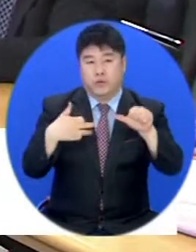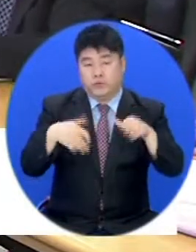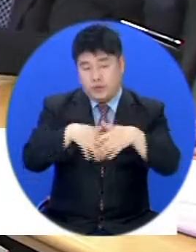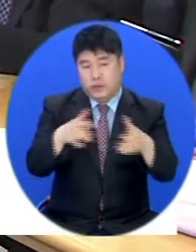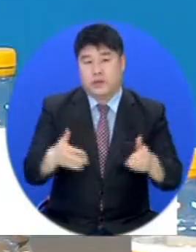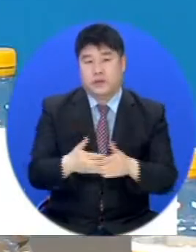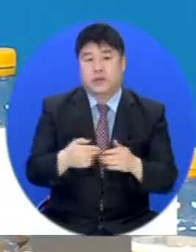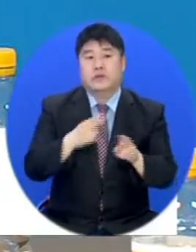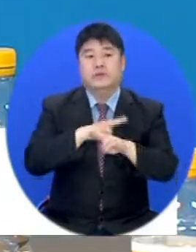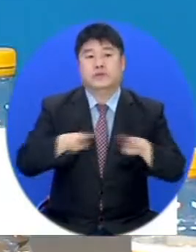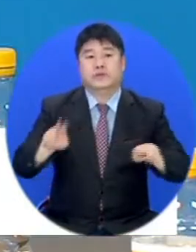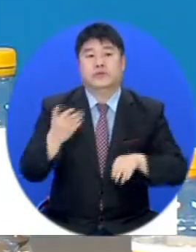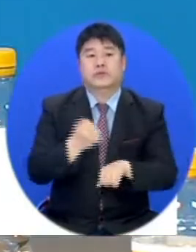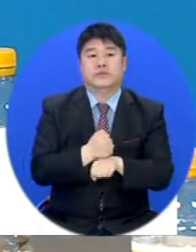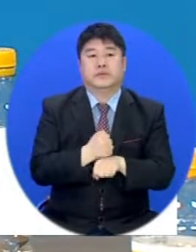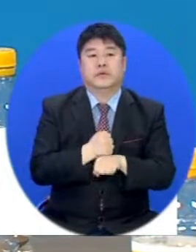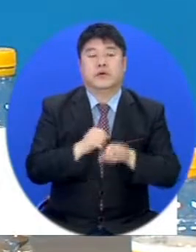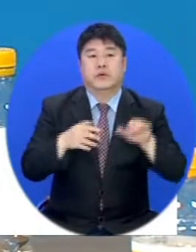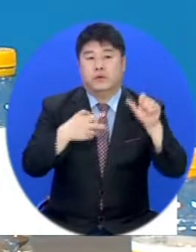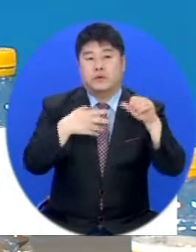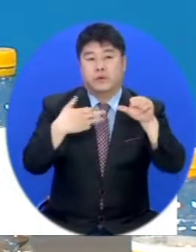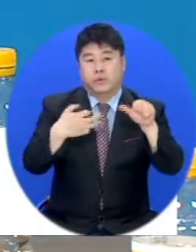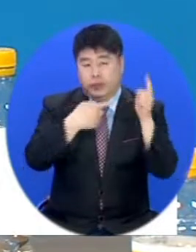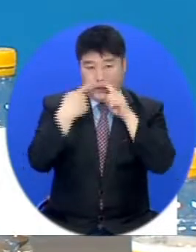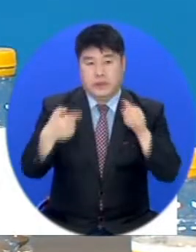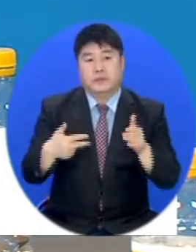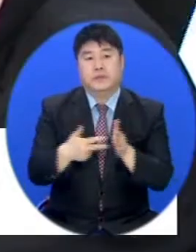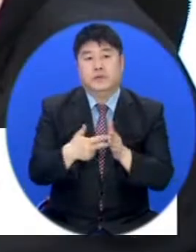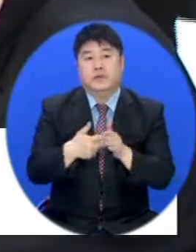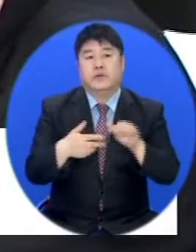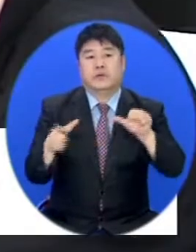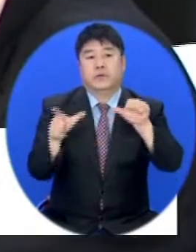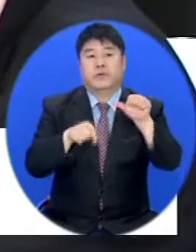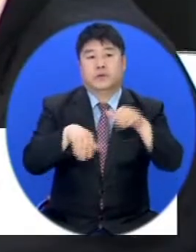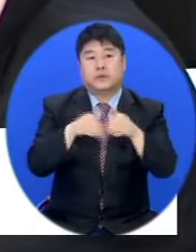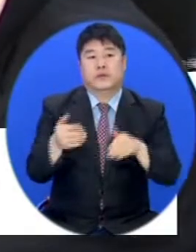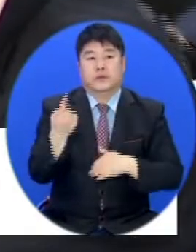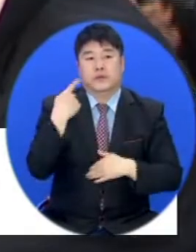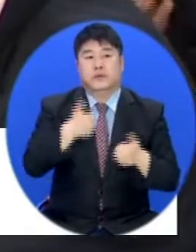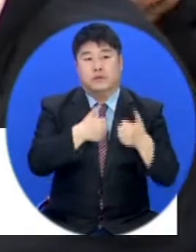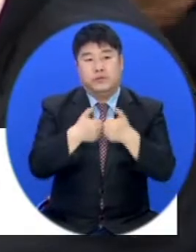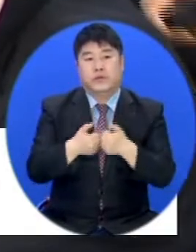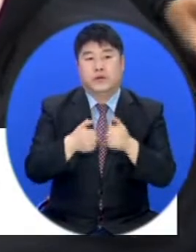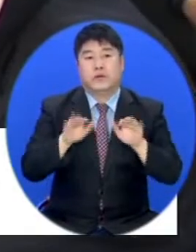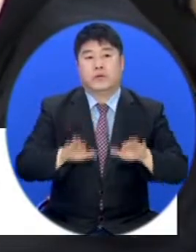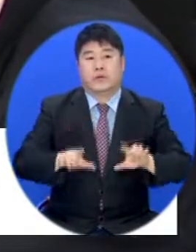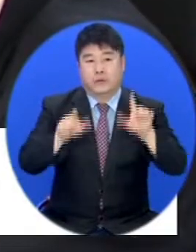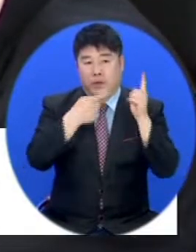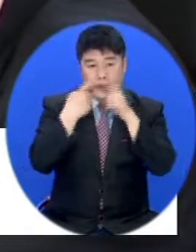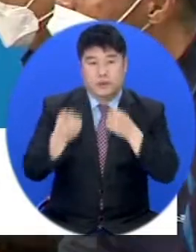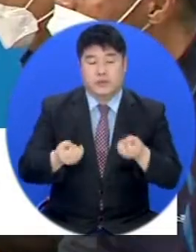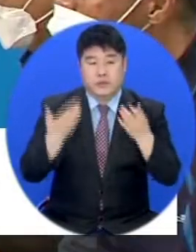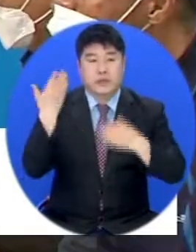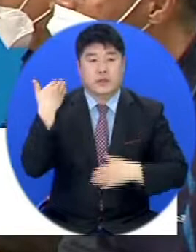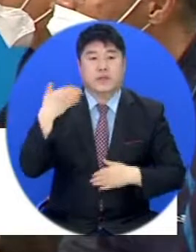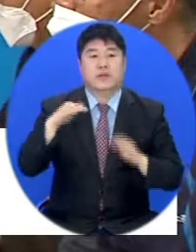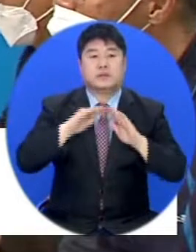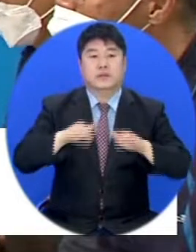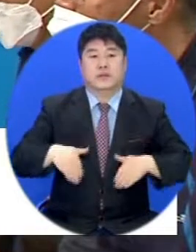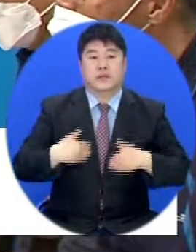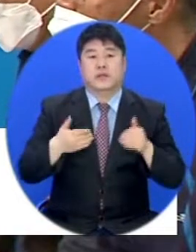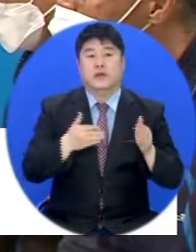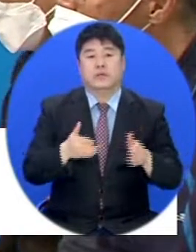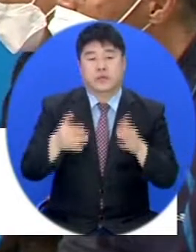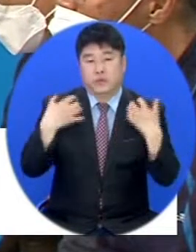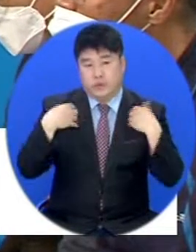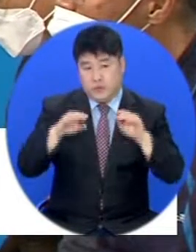백지화했습니다. 5.18 기념재단과 5월 단체들은 어제 회의를 갖고 올해 기념식을 옛 전남도청에서